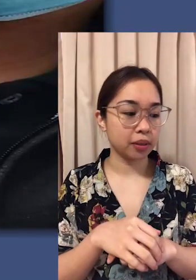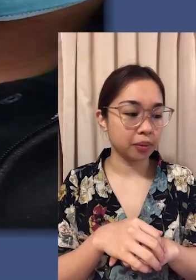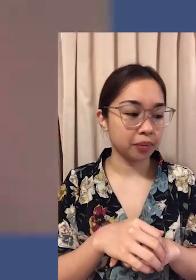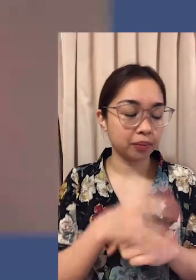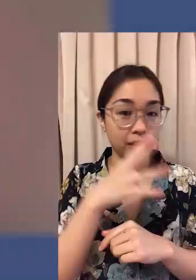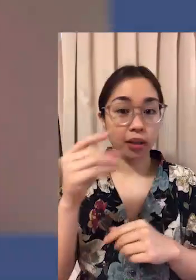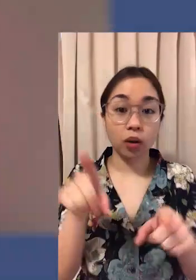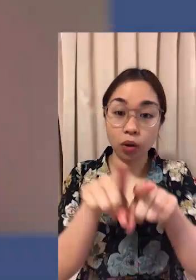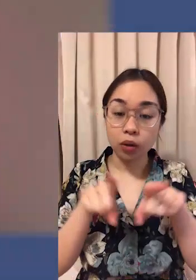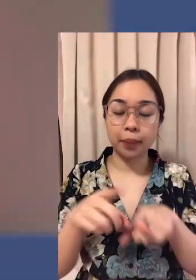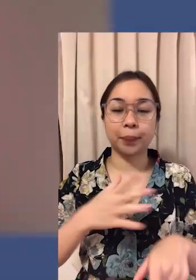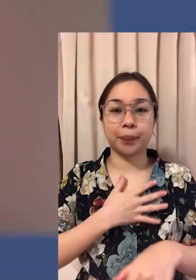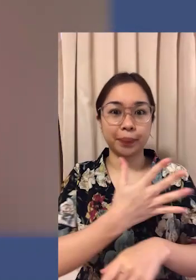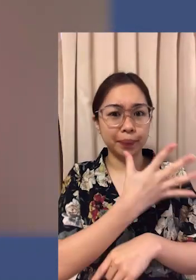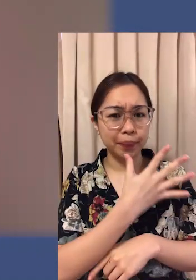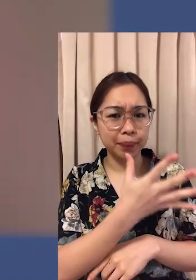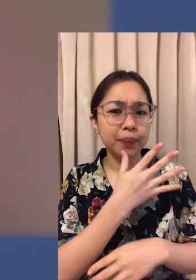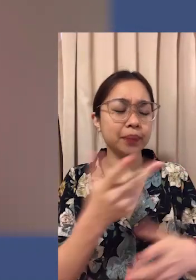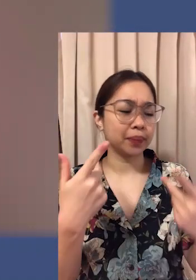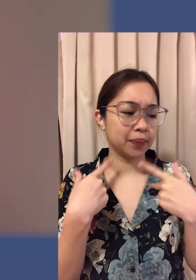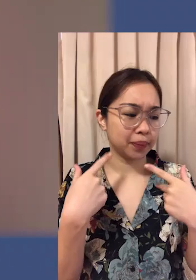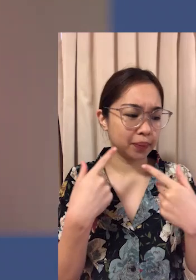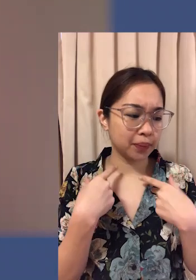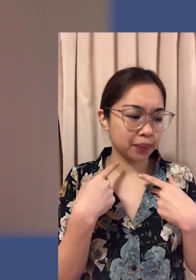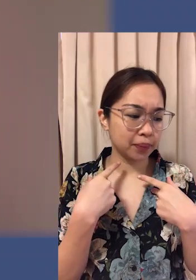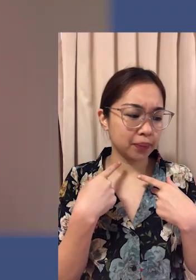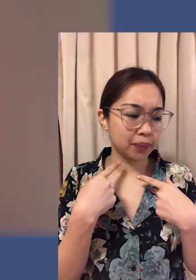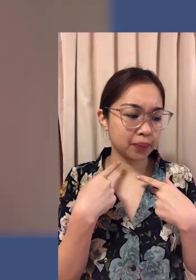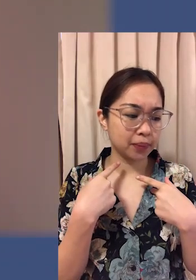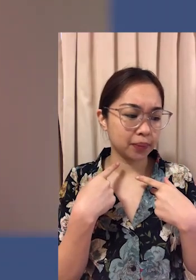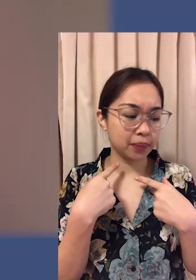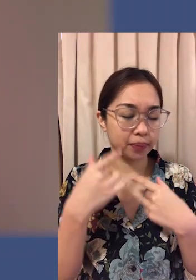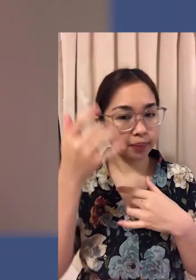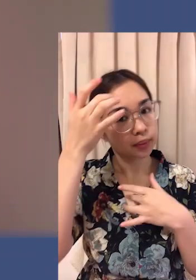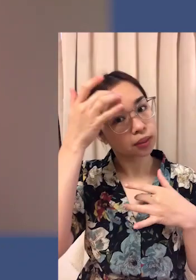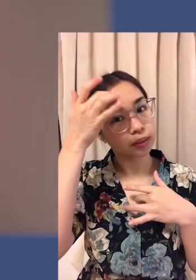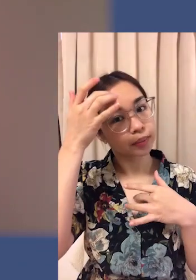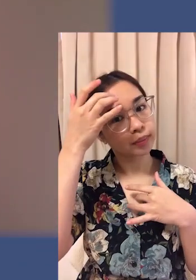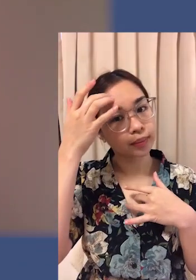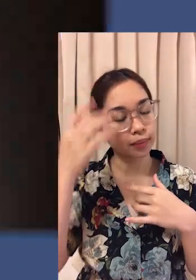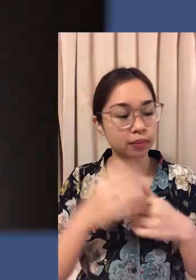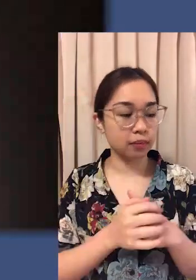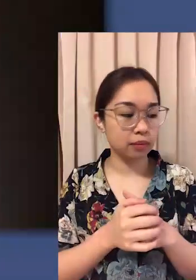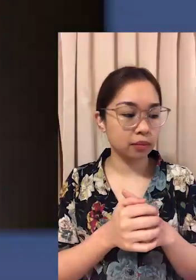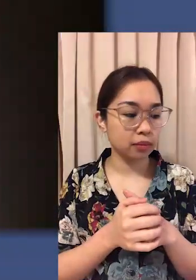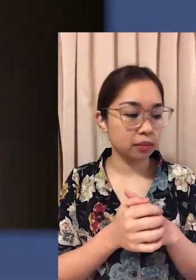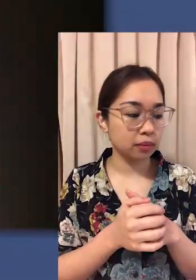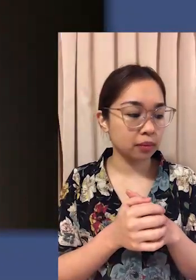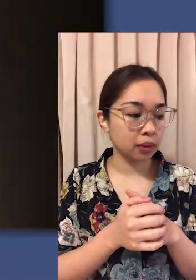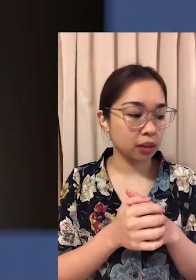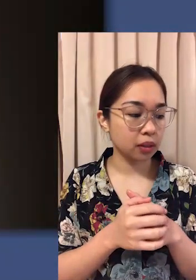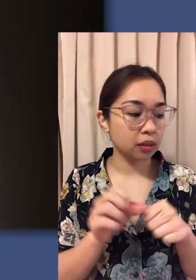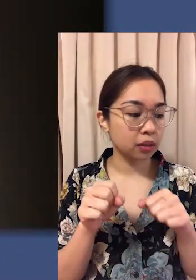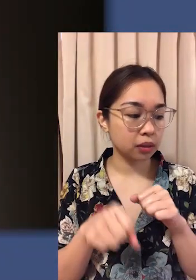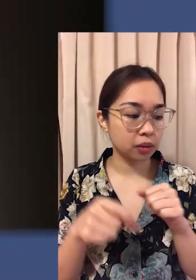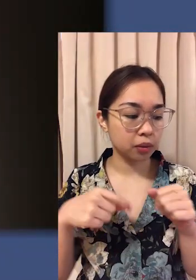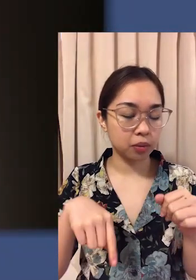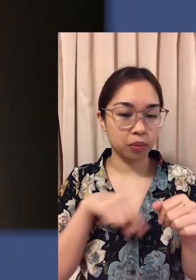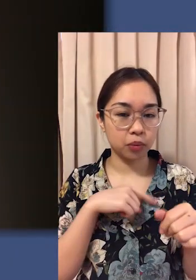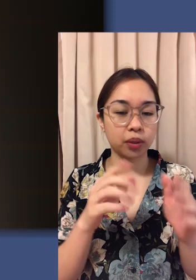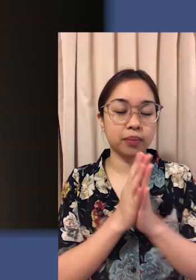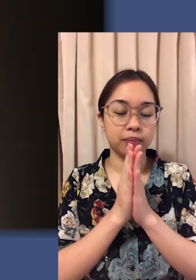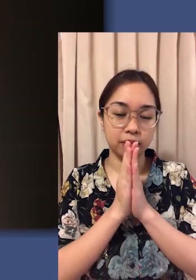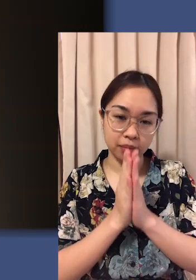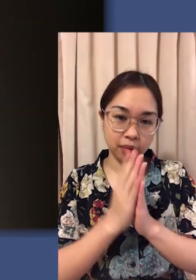At ito pa ang aking nanay po, nagkaroon po siya ng karamdaman na hindi po namin maunawaan. Kaya nag-decision po